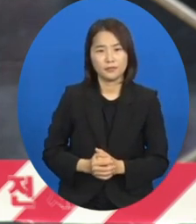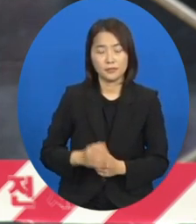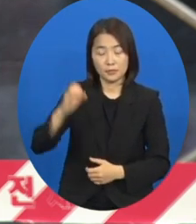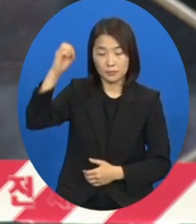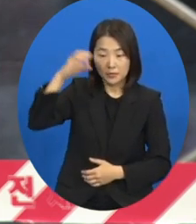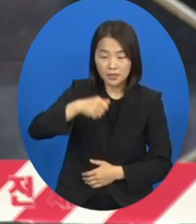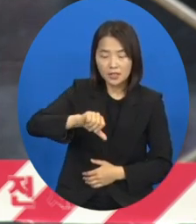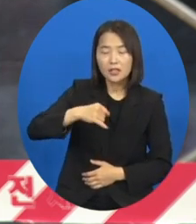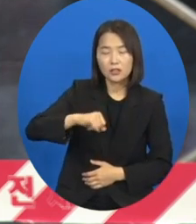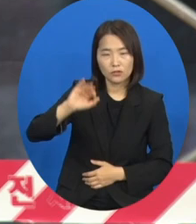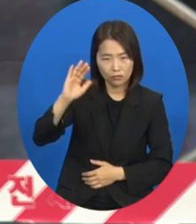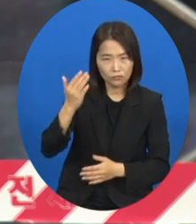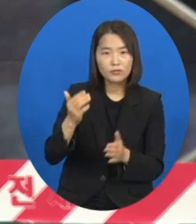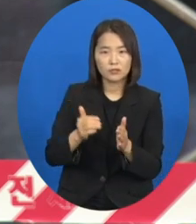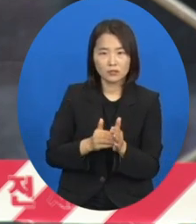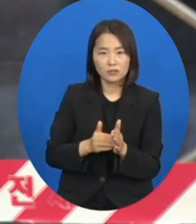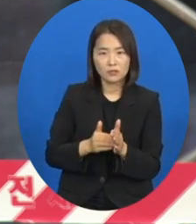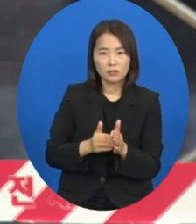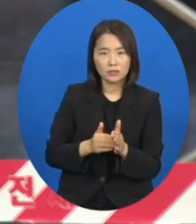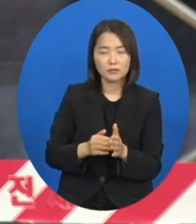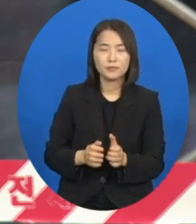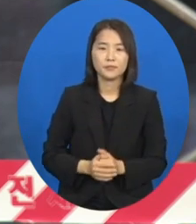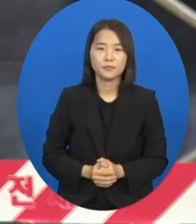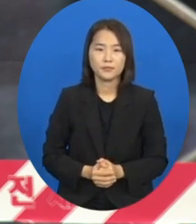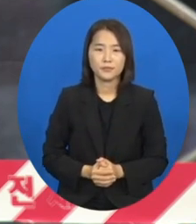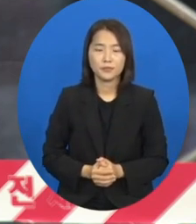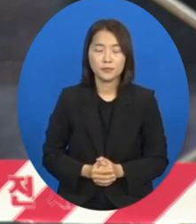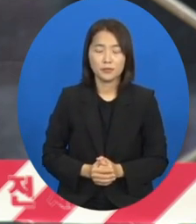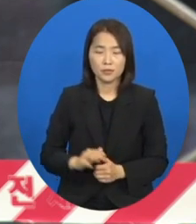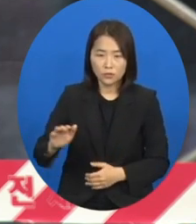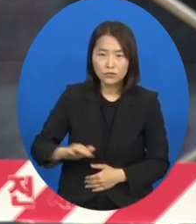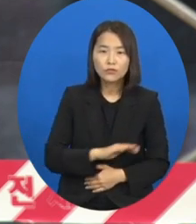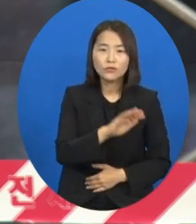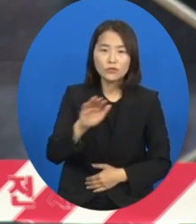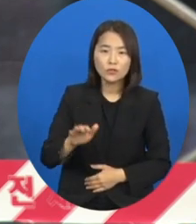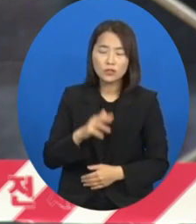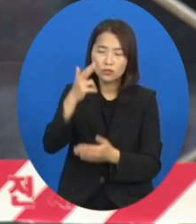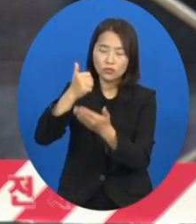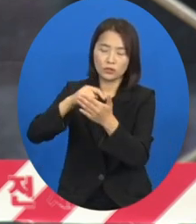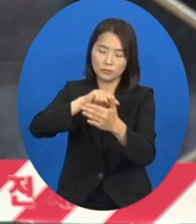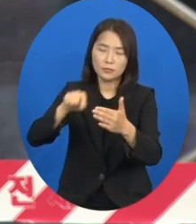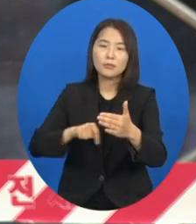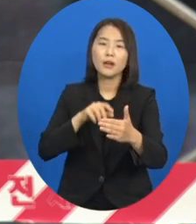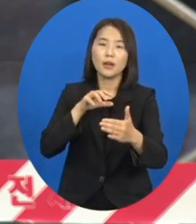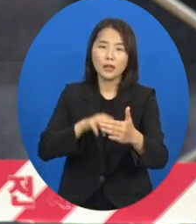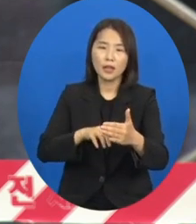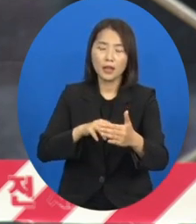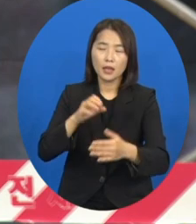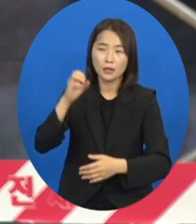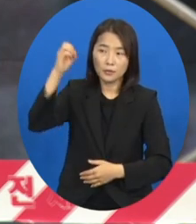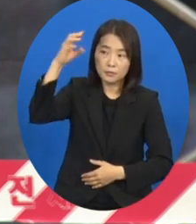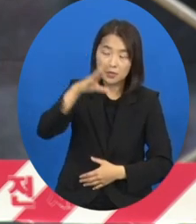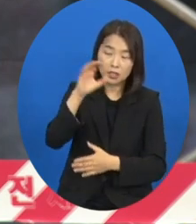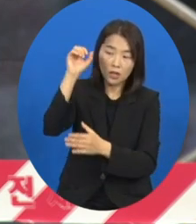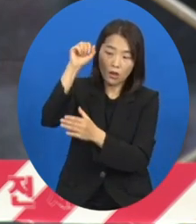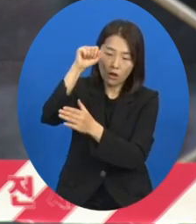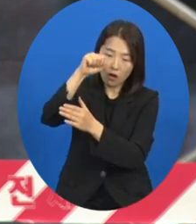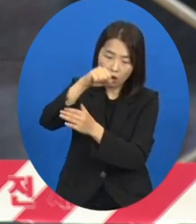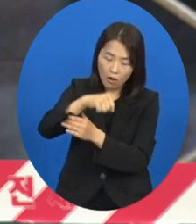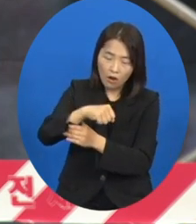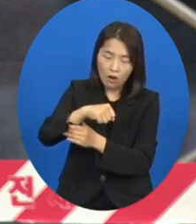자녀가 되었습니다. 빛이고 빛의 자녀가 된 우리는 주님 안에서 빛의 열매를 맺을 수 있는